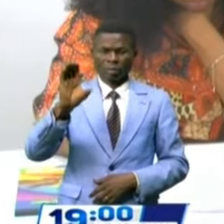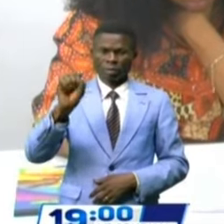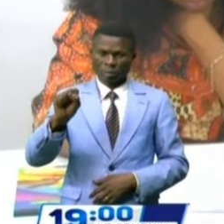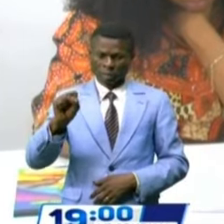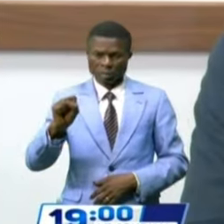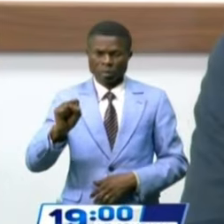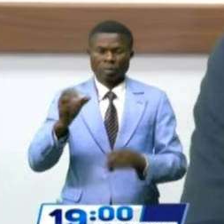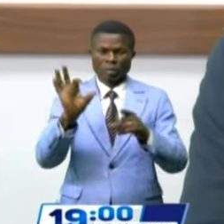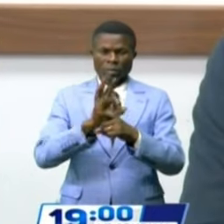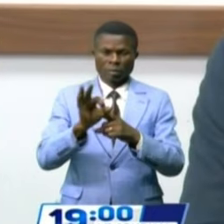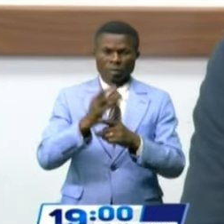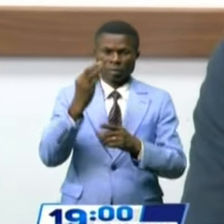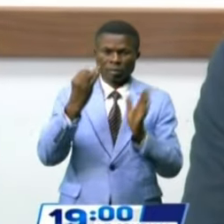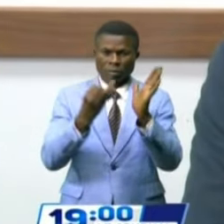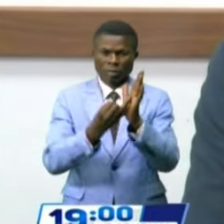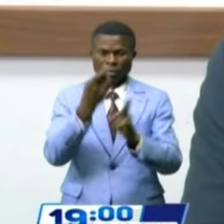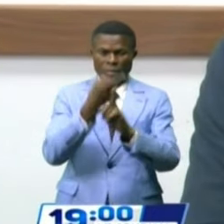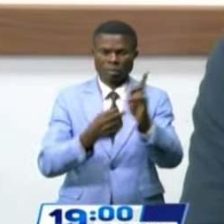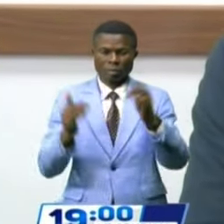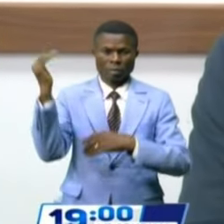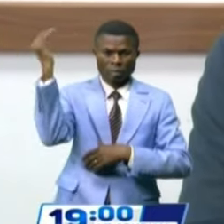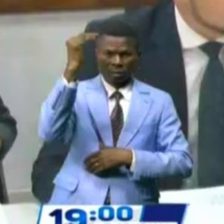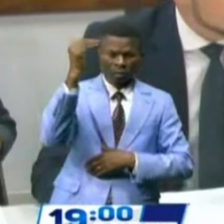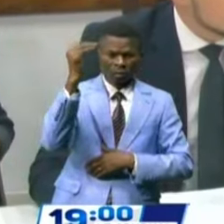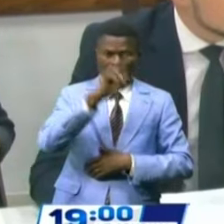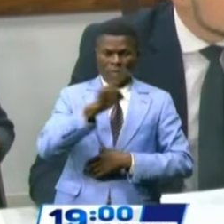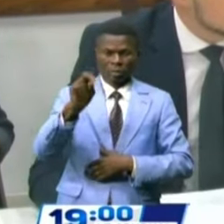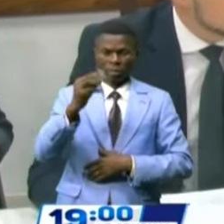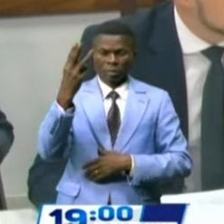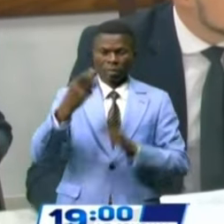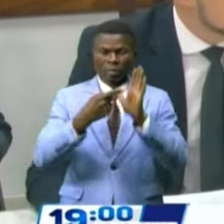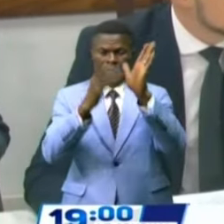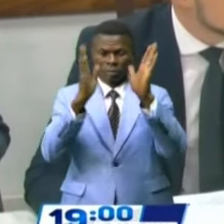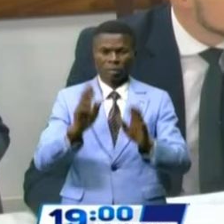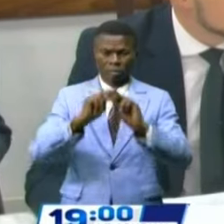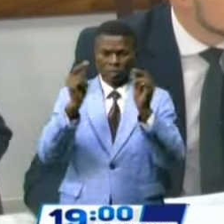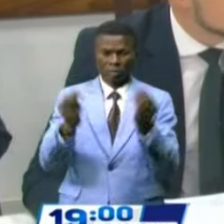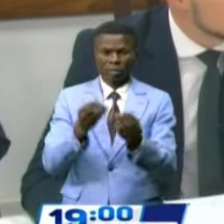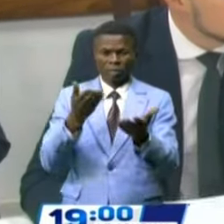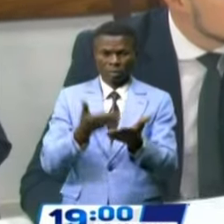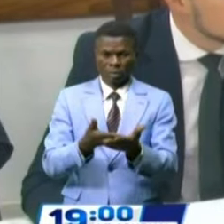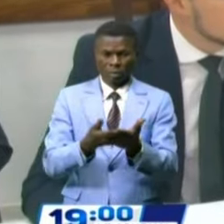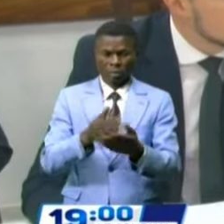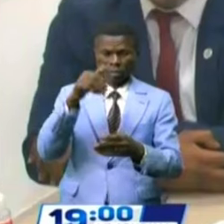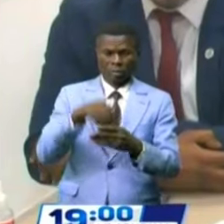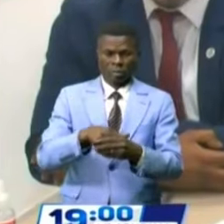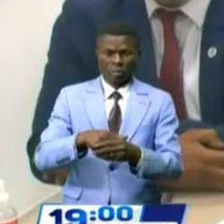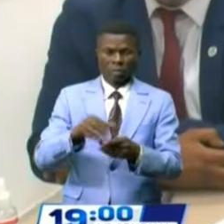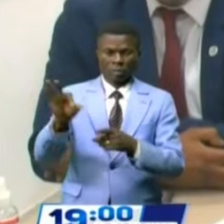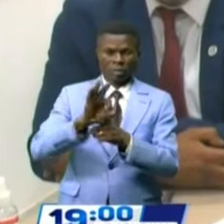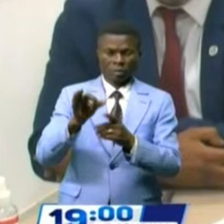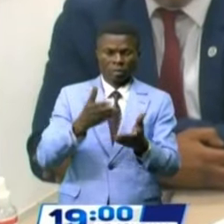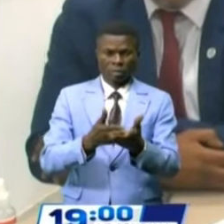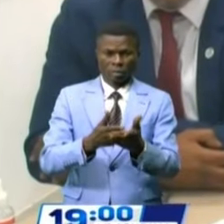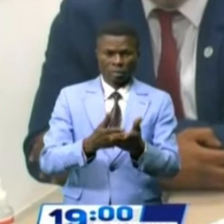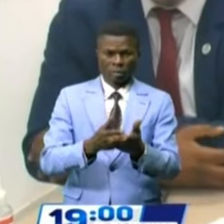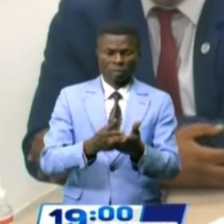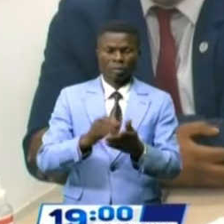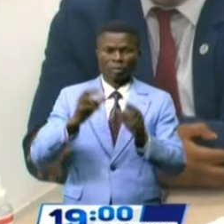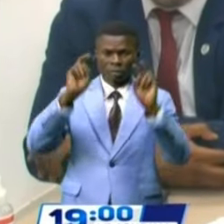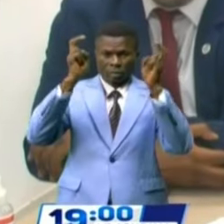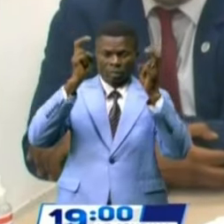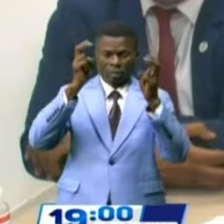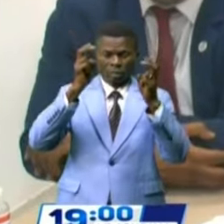atelier ce jeudi 7 décembre 2023 avec les représentants des parties prenantes. À travers ces assises, ces termes de